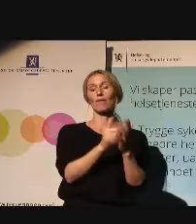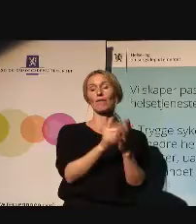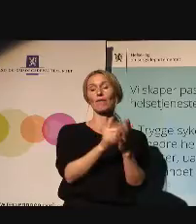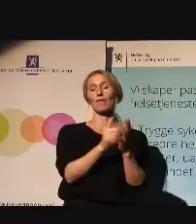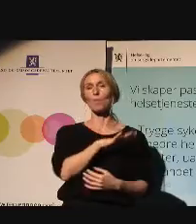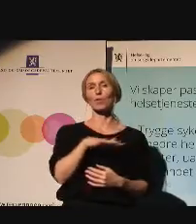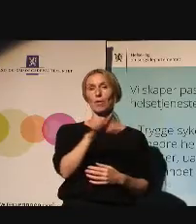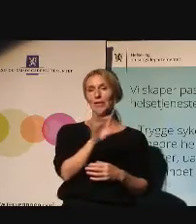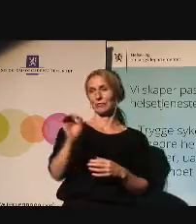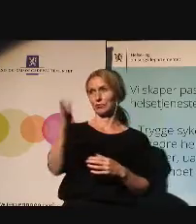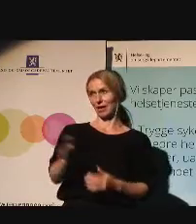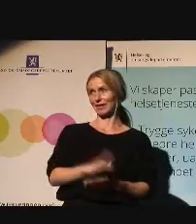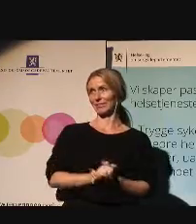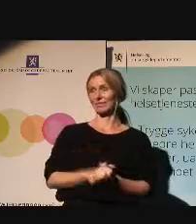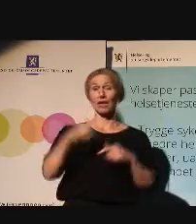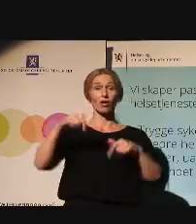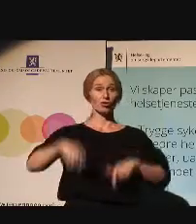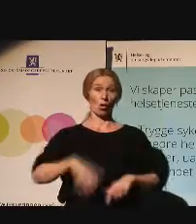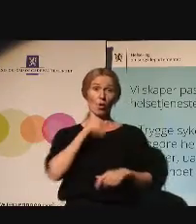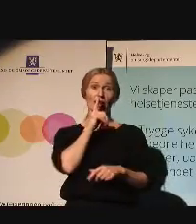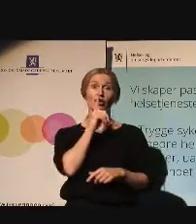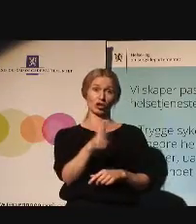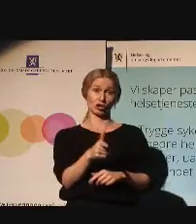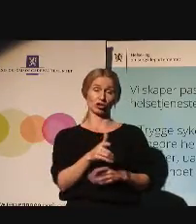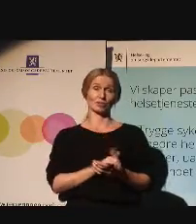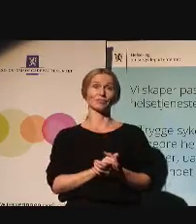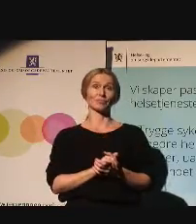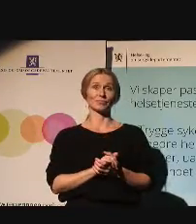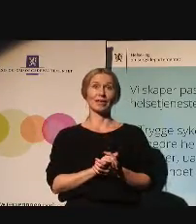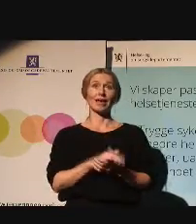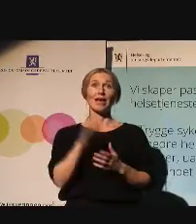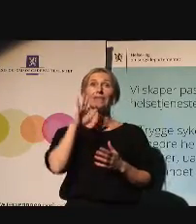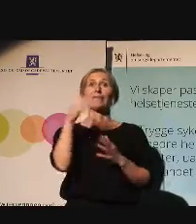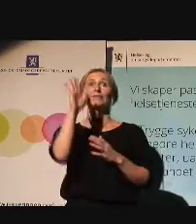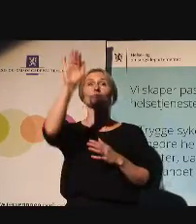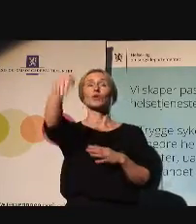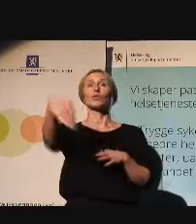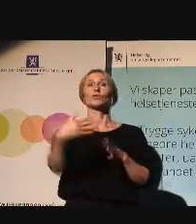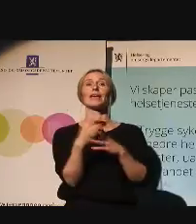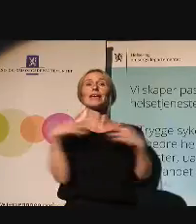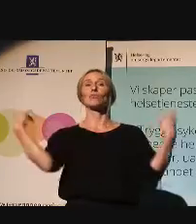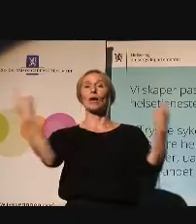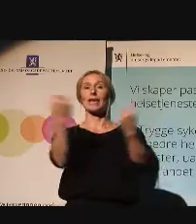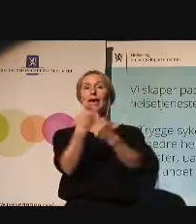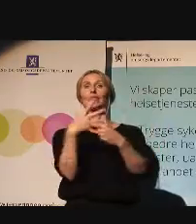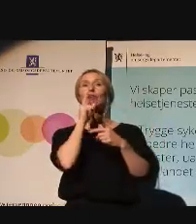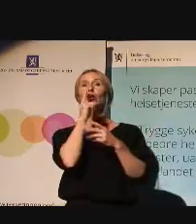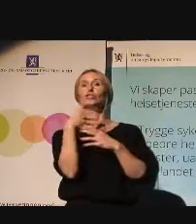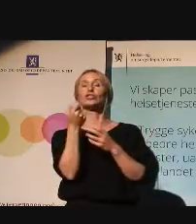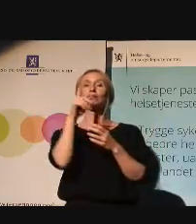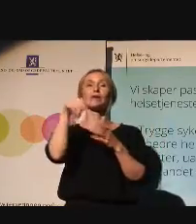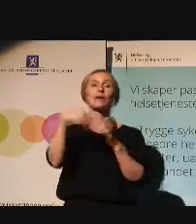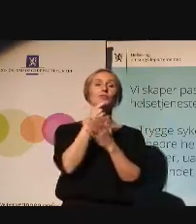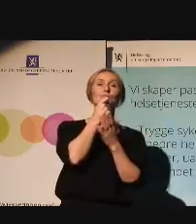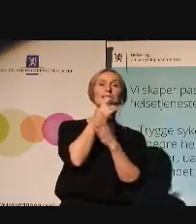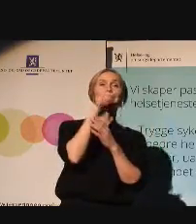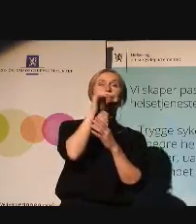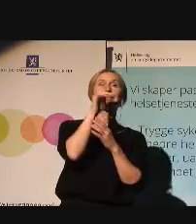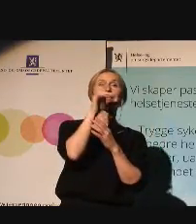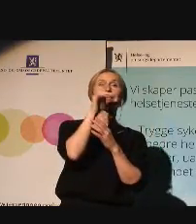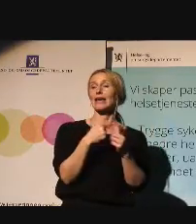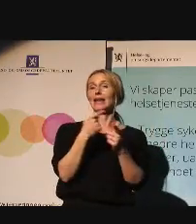område. Nå er det lunsj. Den finner dere ute i foajeen. Den kan spises i foajeen og